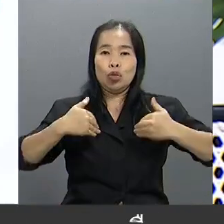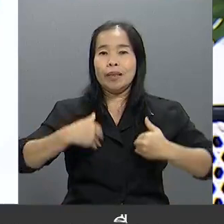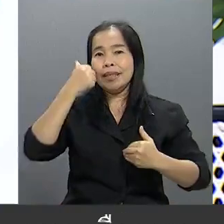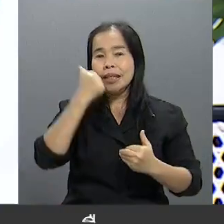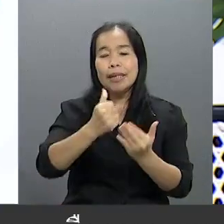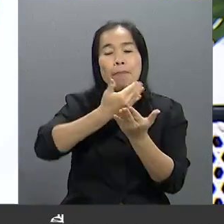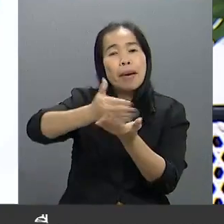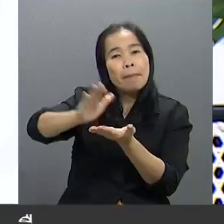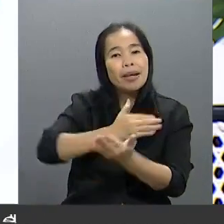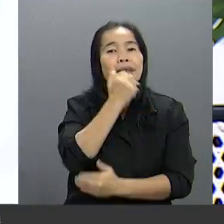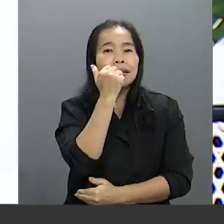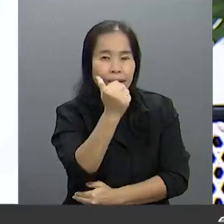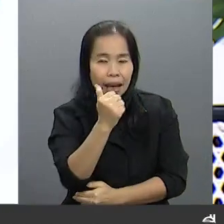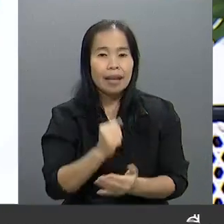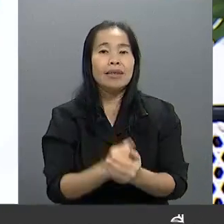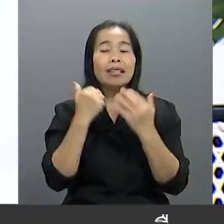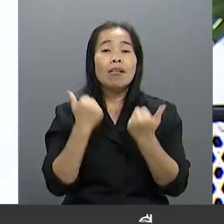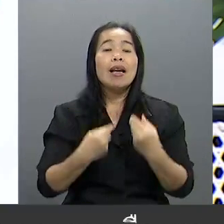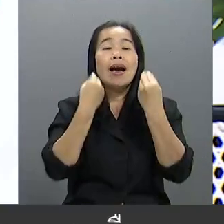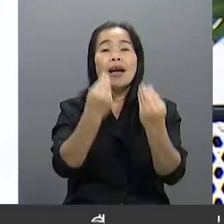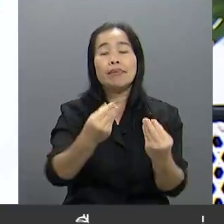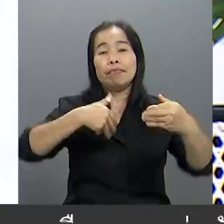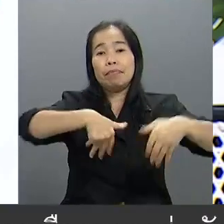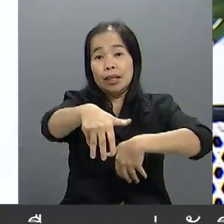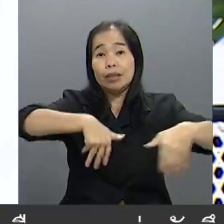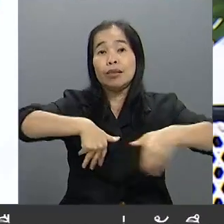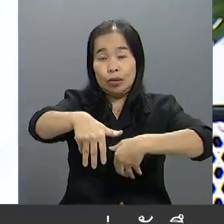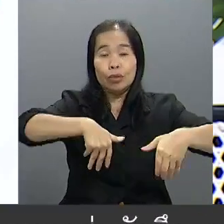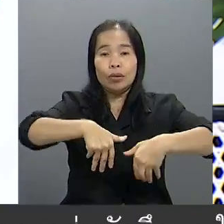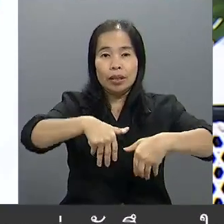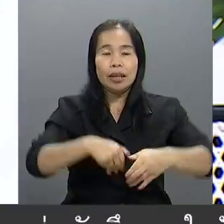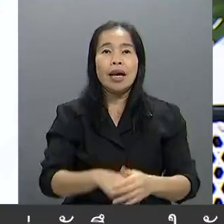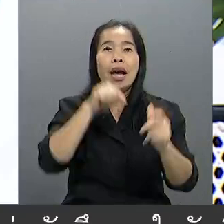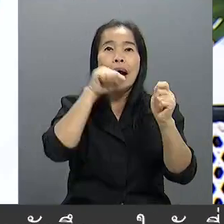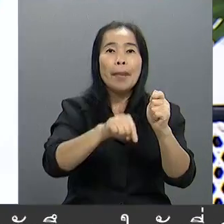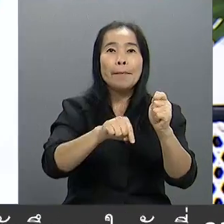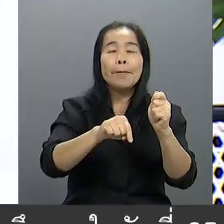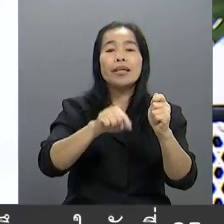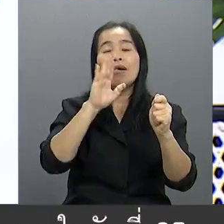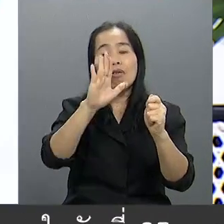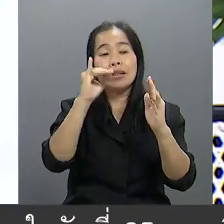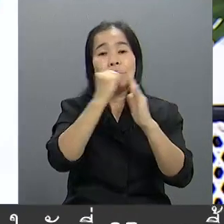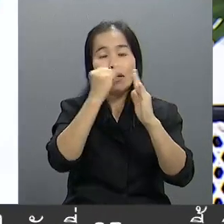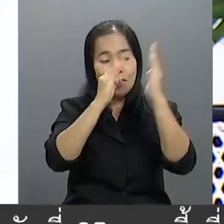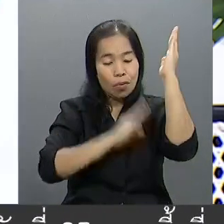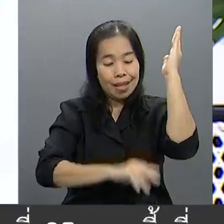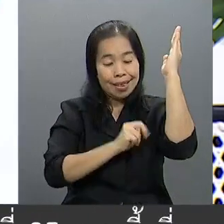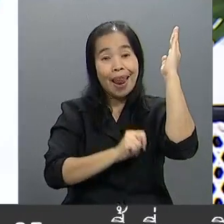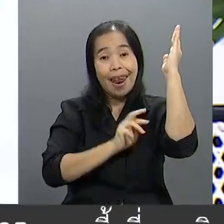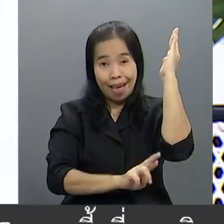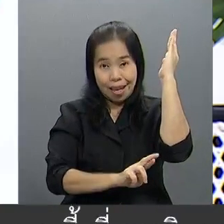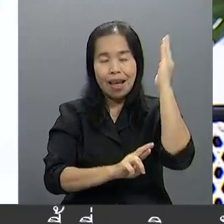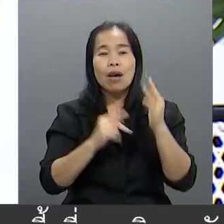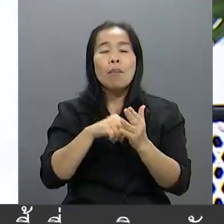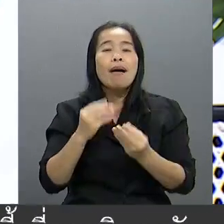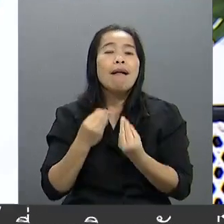คะให้กับประชาชนในพื้นที่ตำบลศาลาใหม่อำเภอป่าตากใบจังหวัดนราธิวาสค่ะเพื่อน้อมถวายเป็นพระราชกุศ